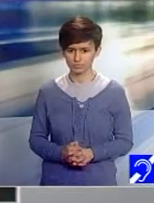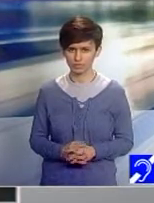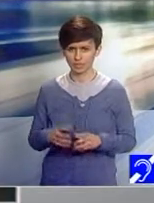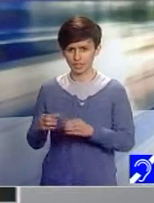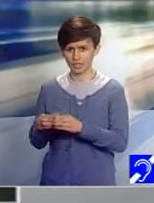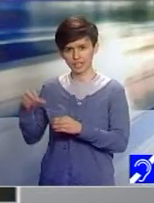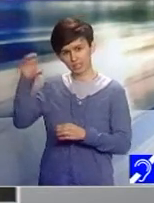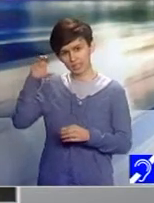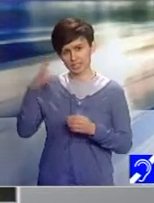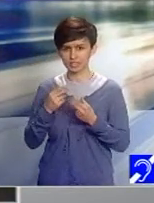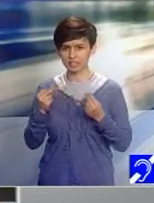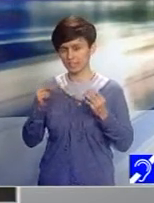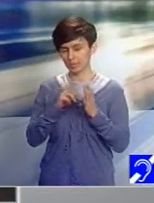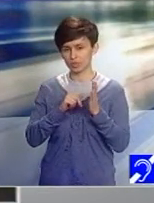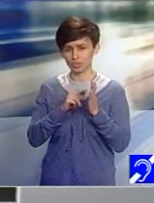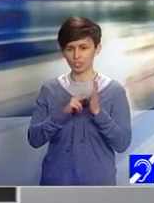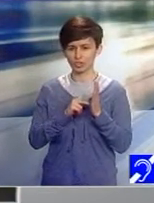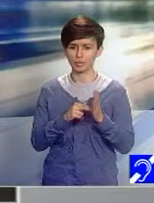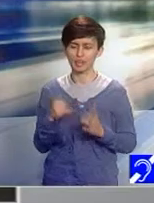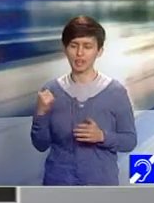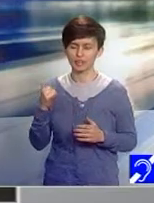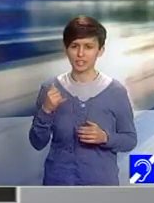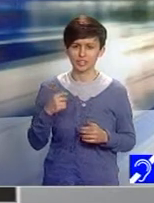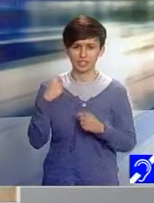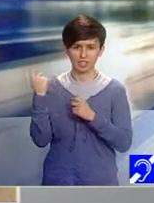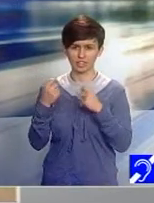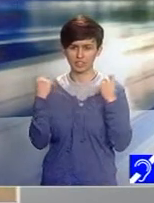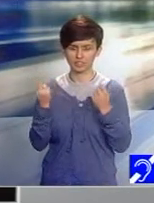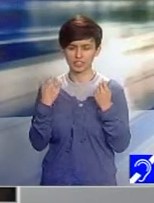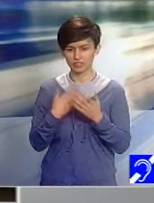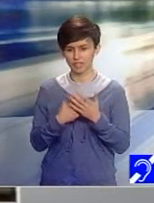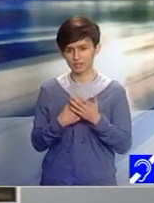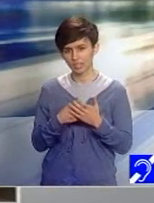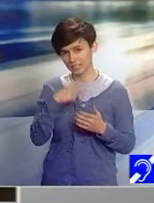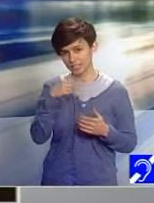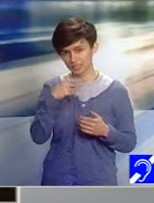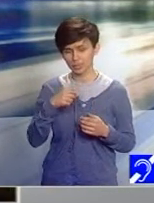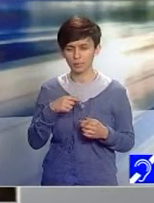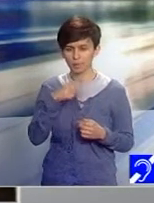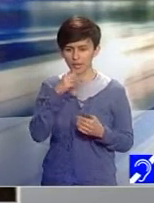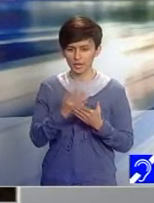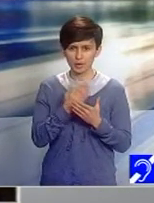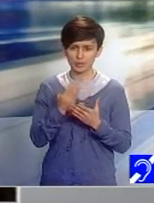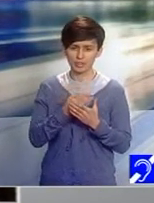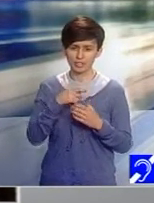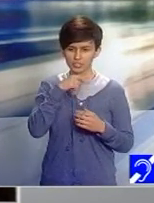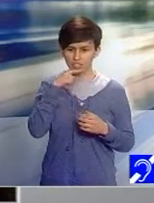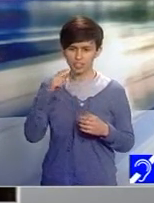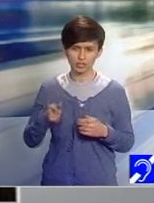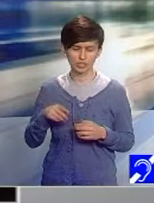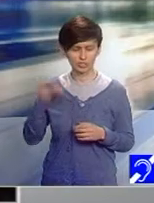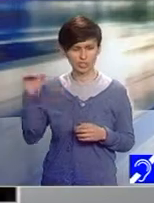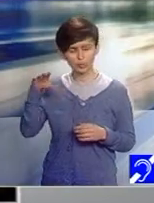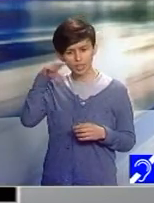Echipa Transilvaniei Policrome a poposit la festivalul Traista cu povești, tocmai când se deșertau poveștile rusești. Copiii au aflat